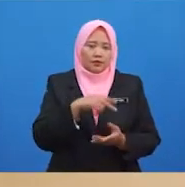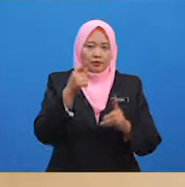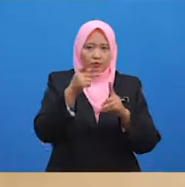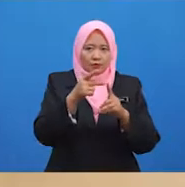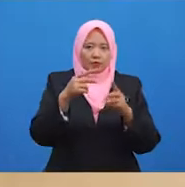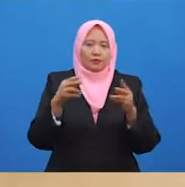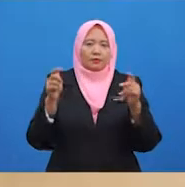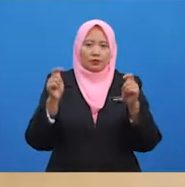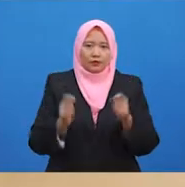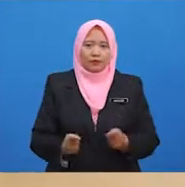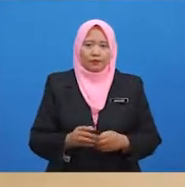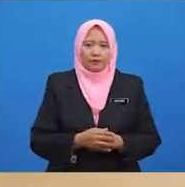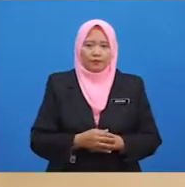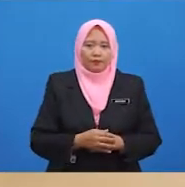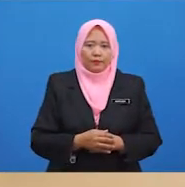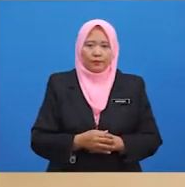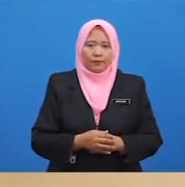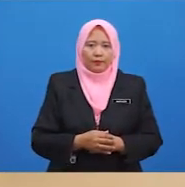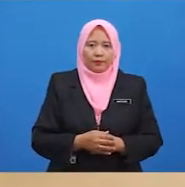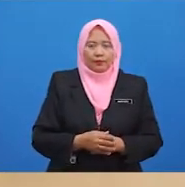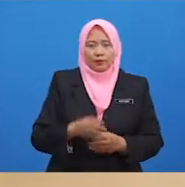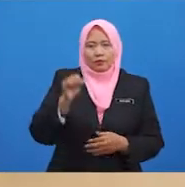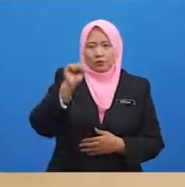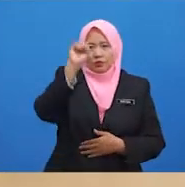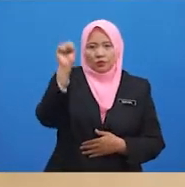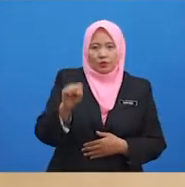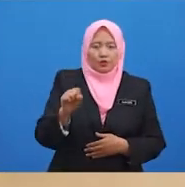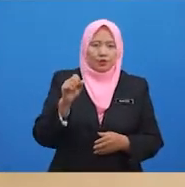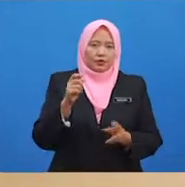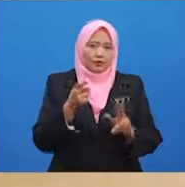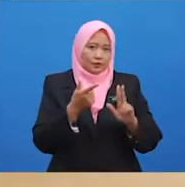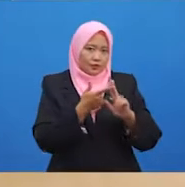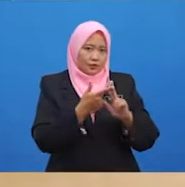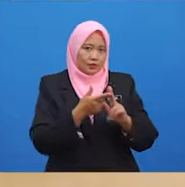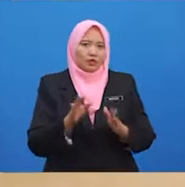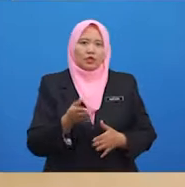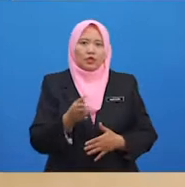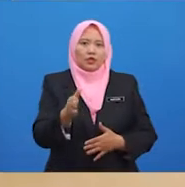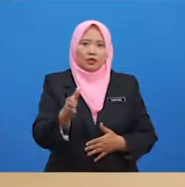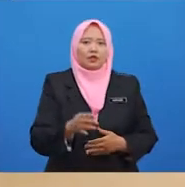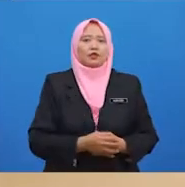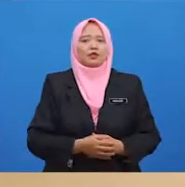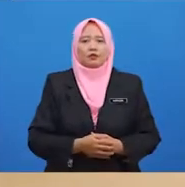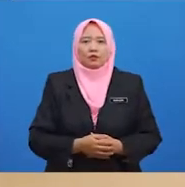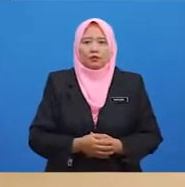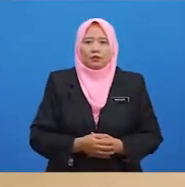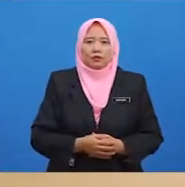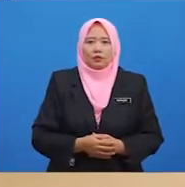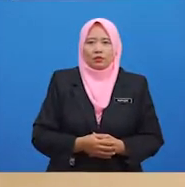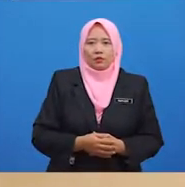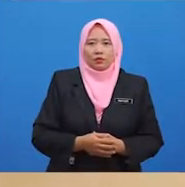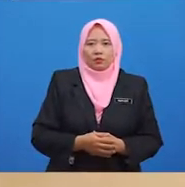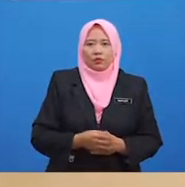persoalan ikan sebagai sumber pendapatan kepada nelayan. Persoalan ini dapat dilihat